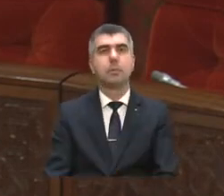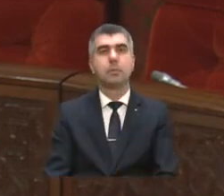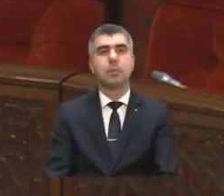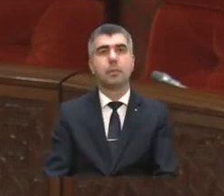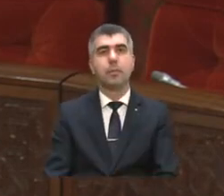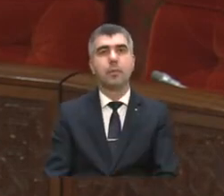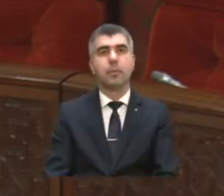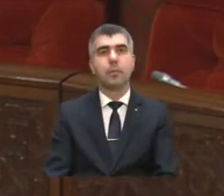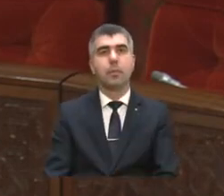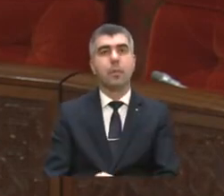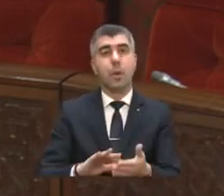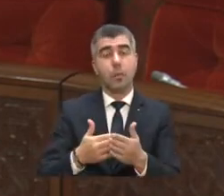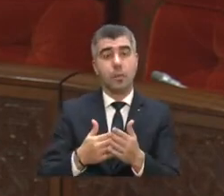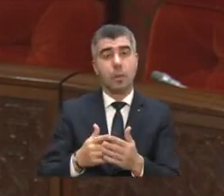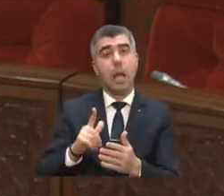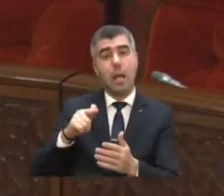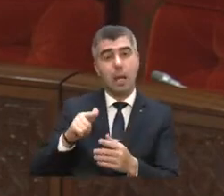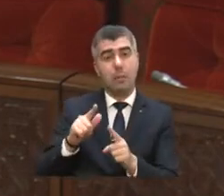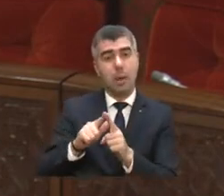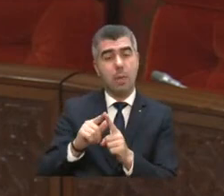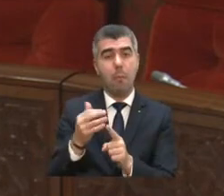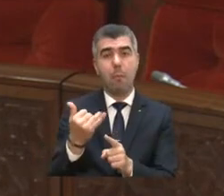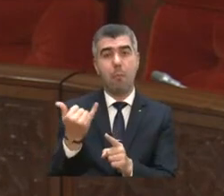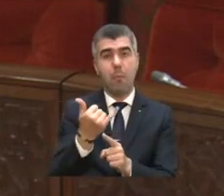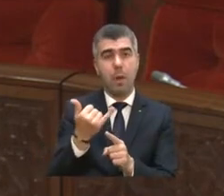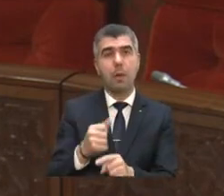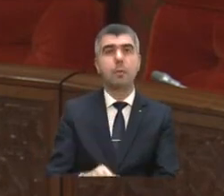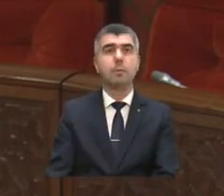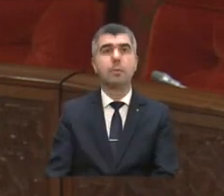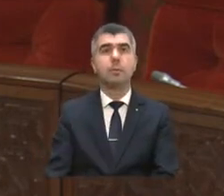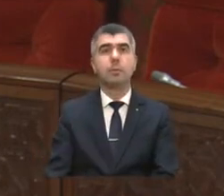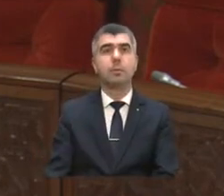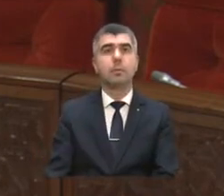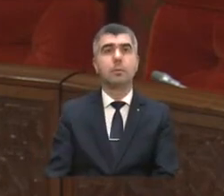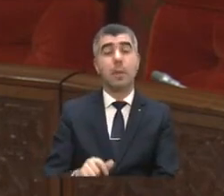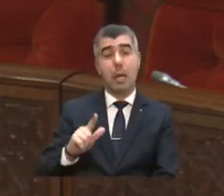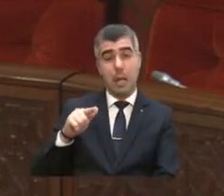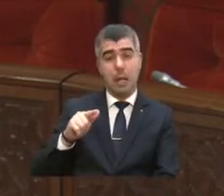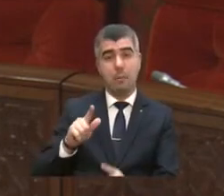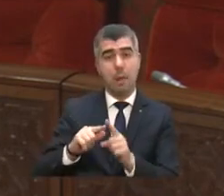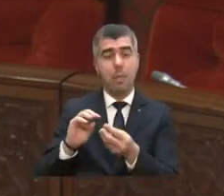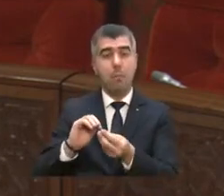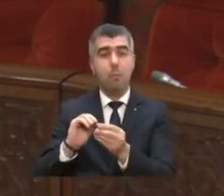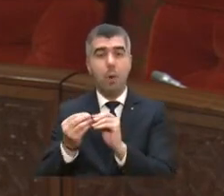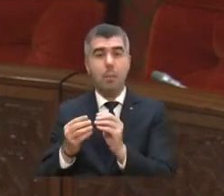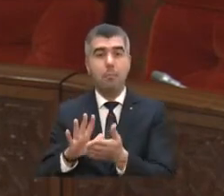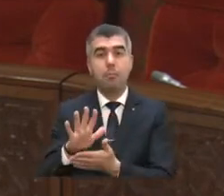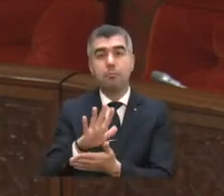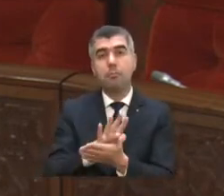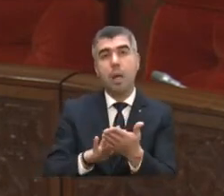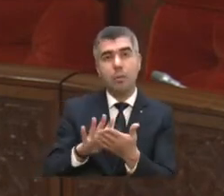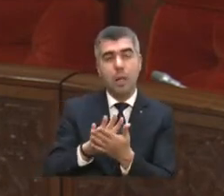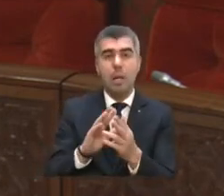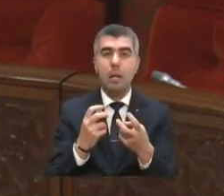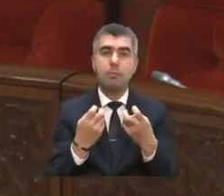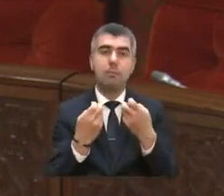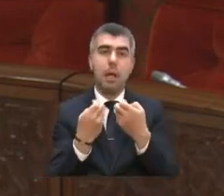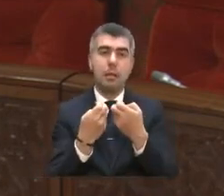ورغم التقدم الذي تم تحقيقه، لا تزال عندنا عدة مشاكل مطروحة. على سبيل